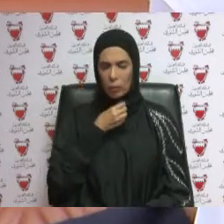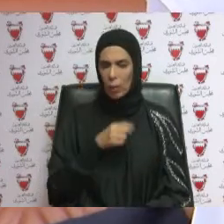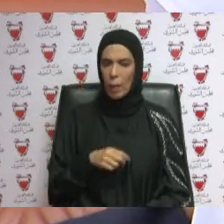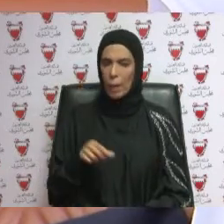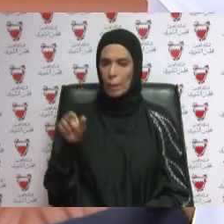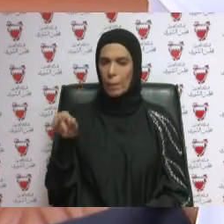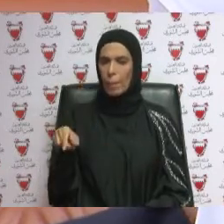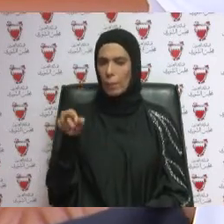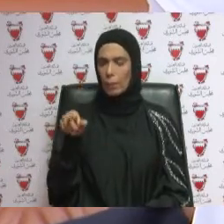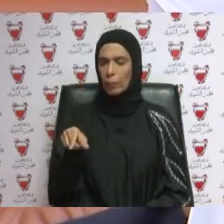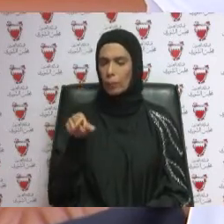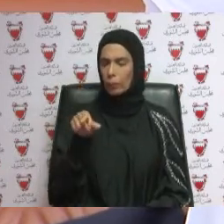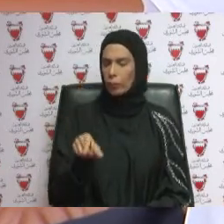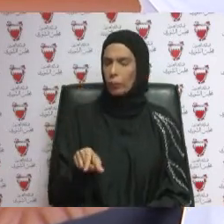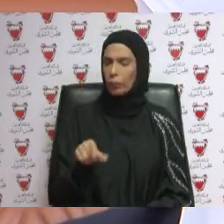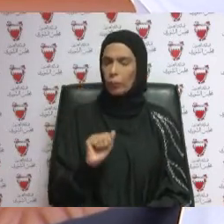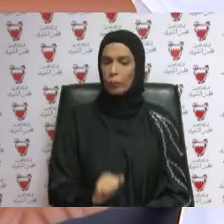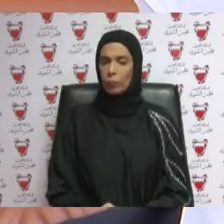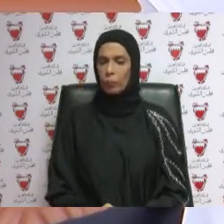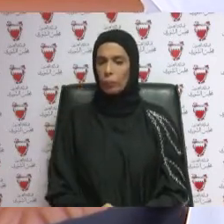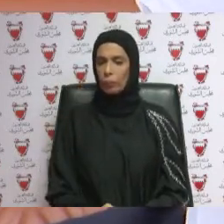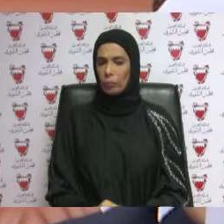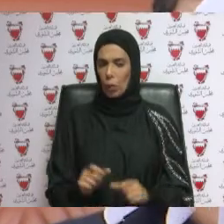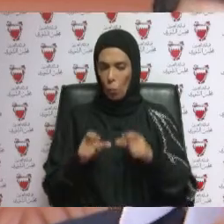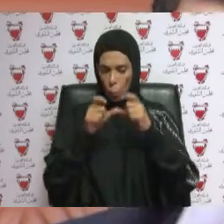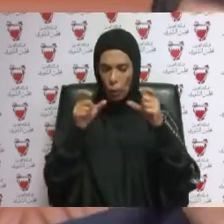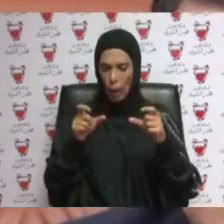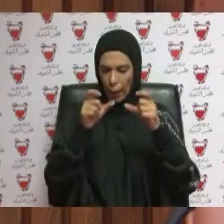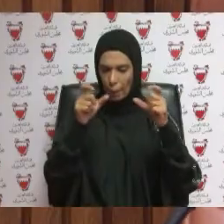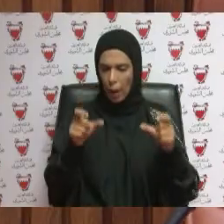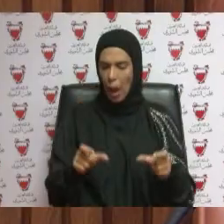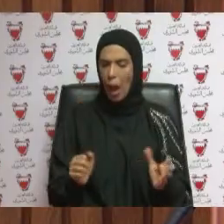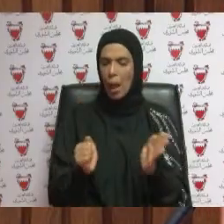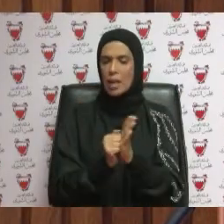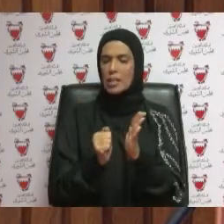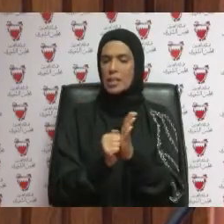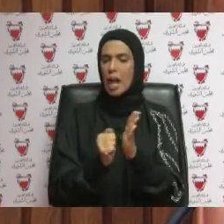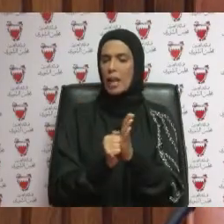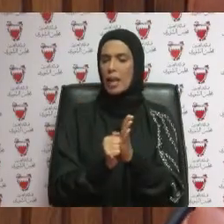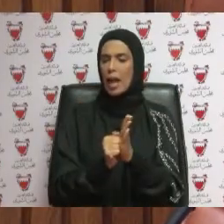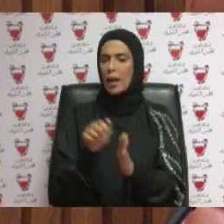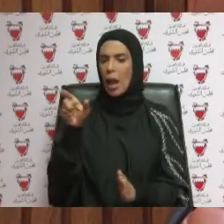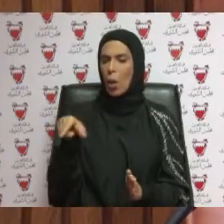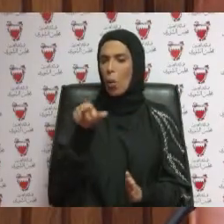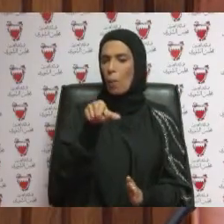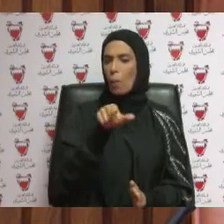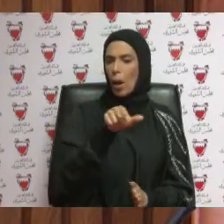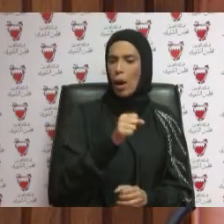الأفراد للقيام بمثل هذه المراقبة. وشكرا سيدي. شكرا جزيلا. الأخ دروش بن ناعي تفضل.